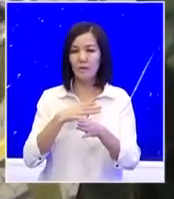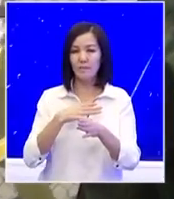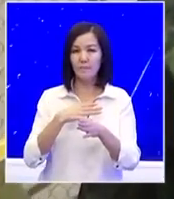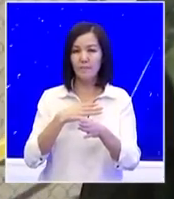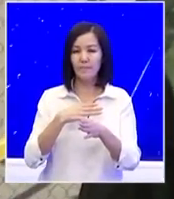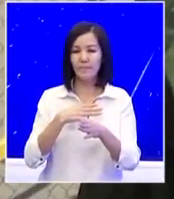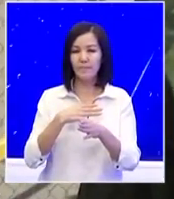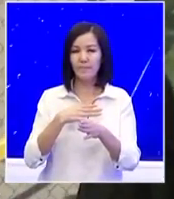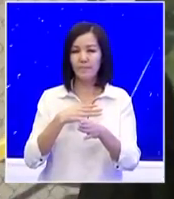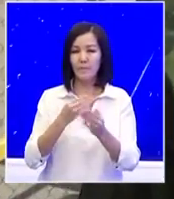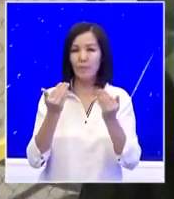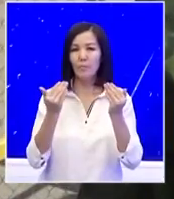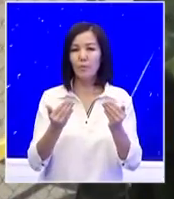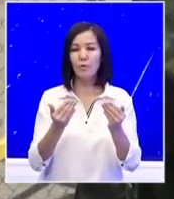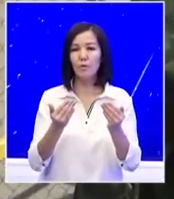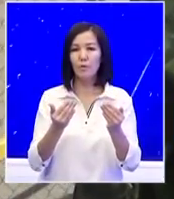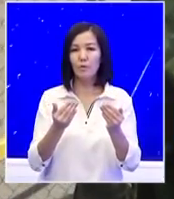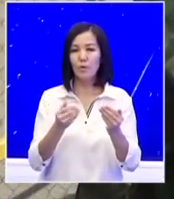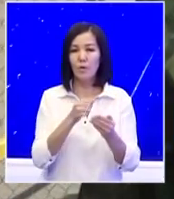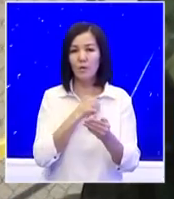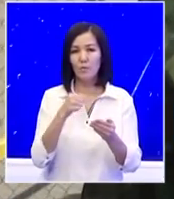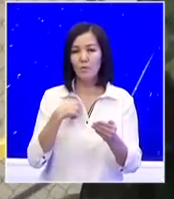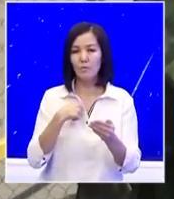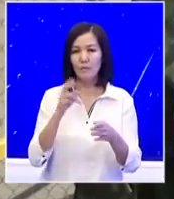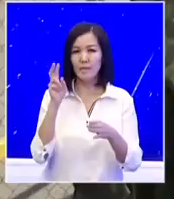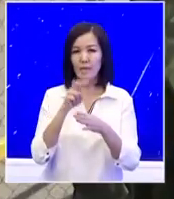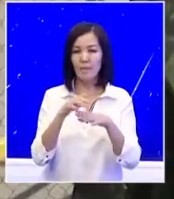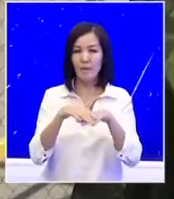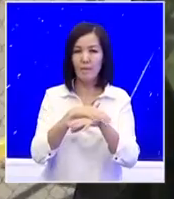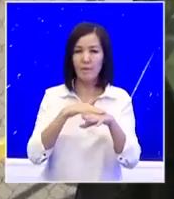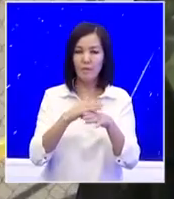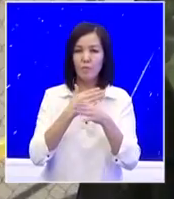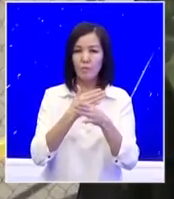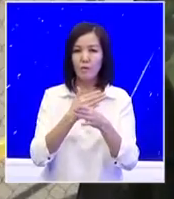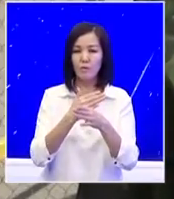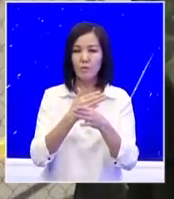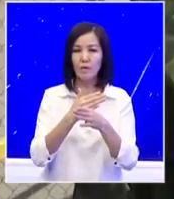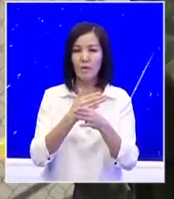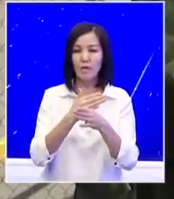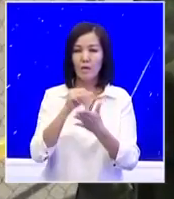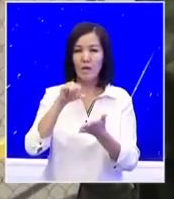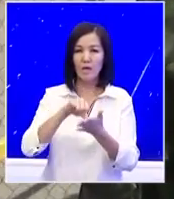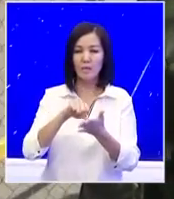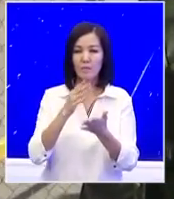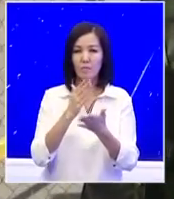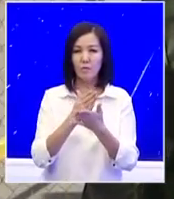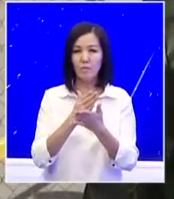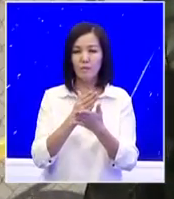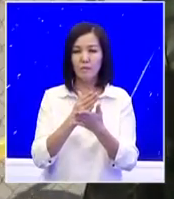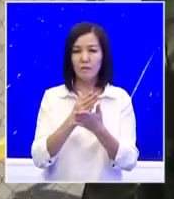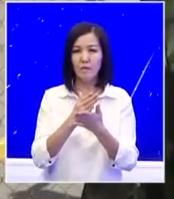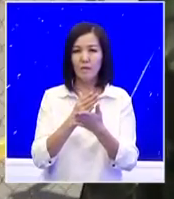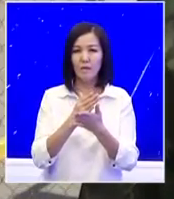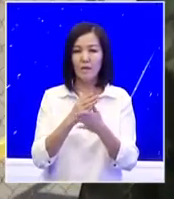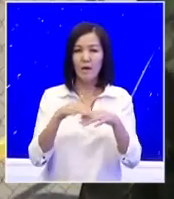пазвадан. Бүгін осында өз еркімізбен халқымызға көмектесу үшін келіп отырмыз. Біз де сол сәтесін халықтан